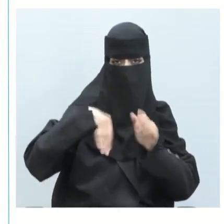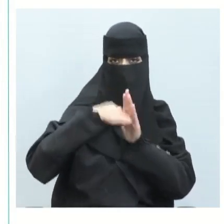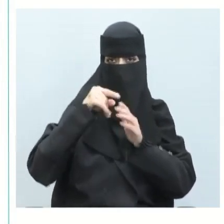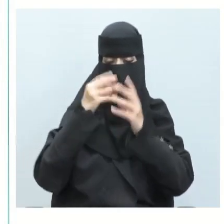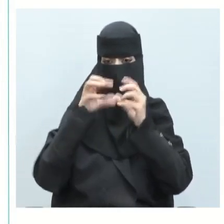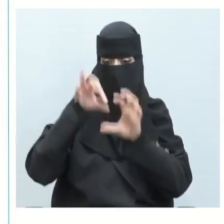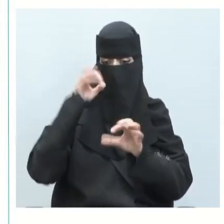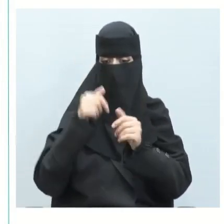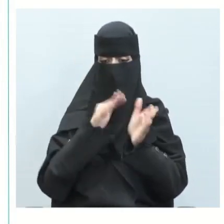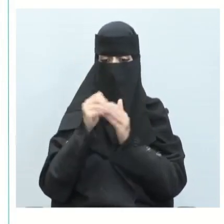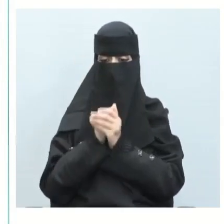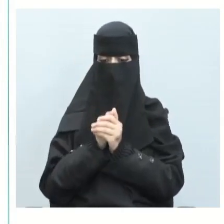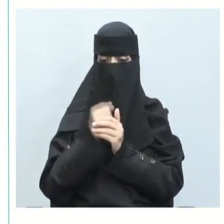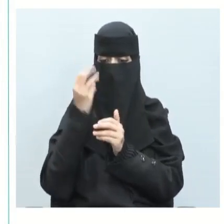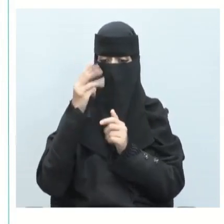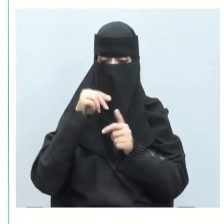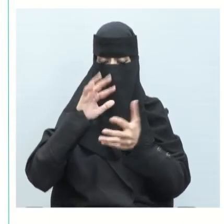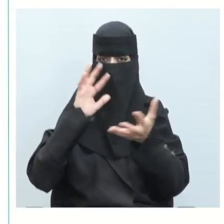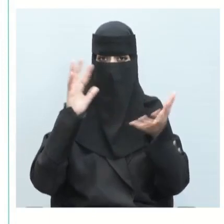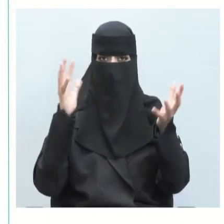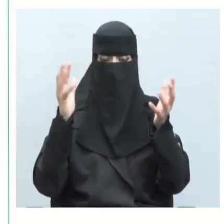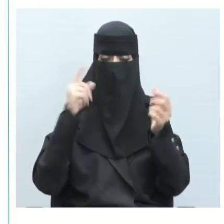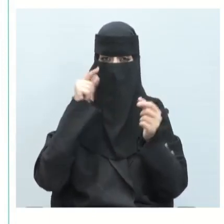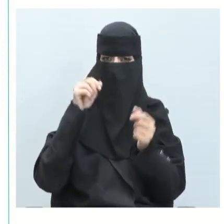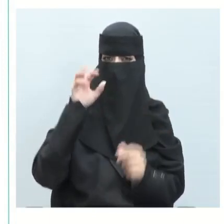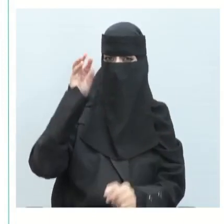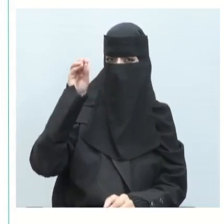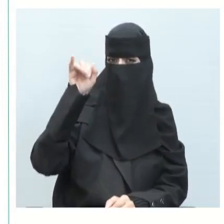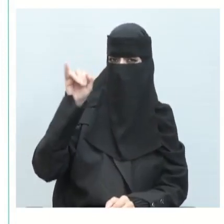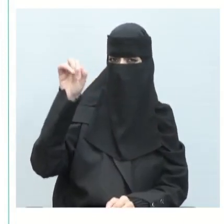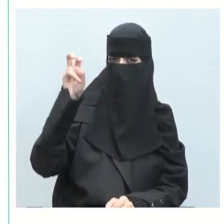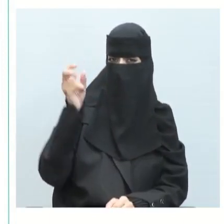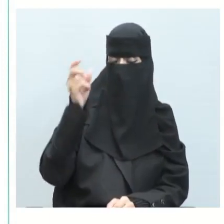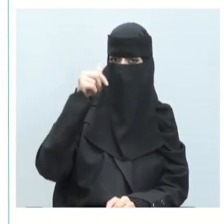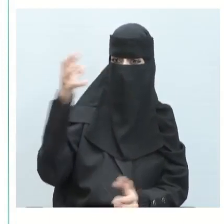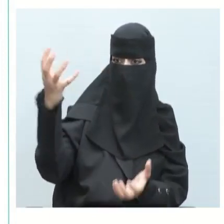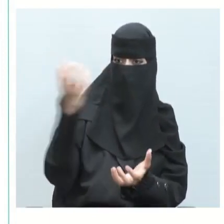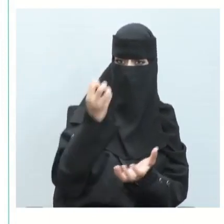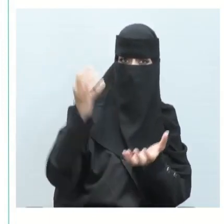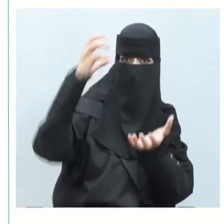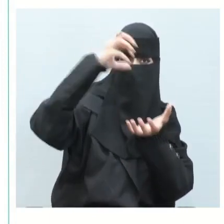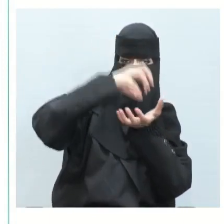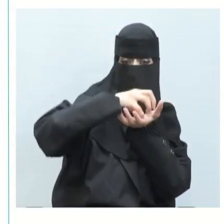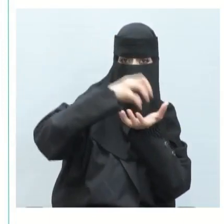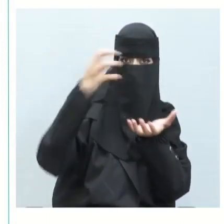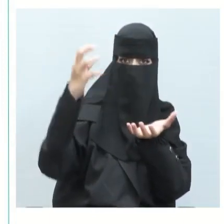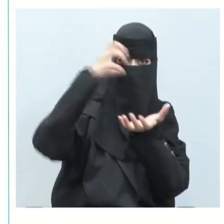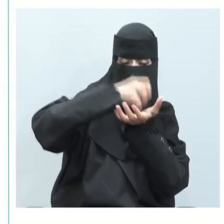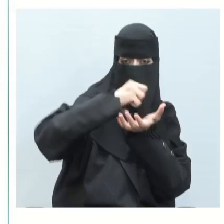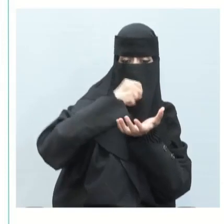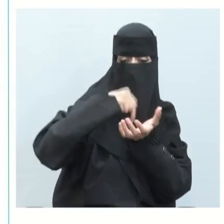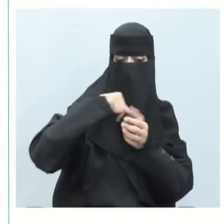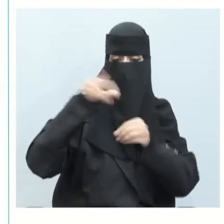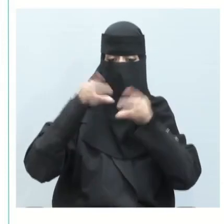اذواقهم ايضا قد يكون هيمنه على السوق ناخذ حصه اكبر قد يكون ايضا فرصه زياده